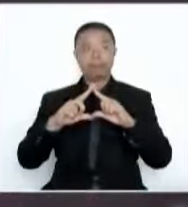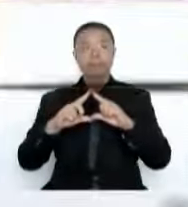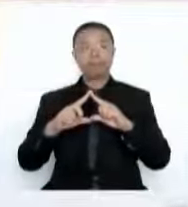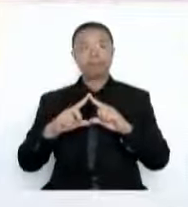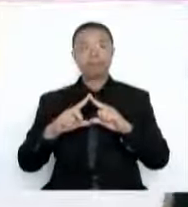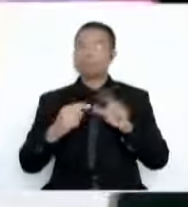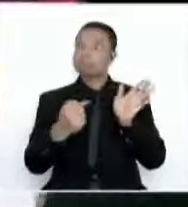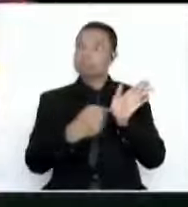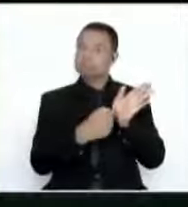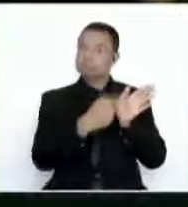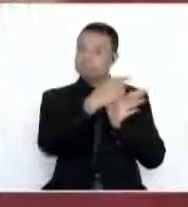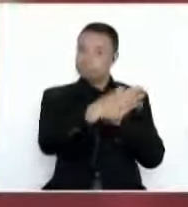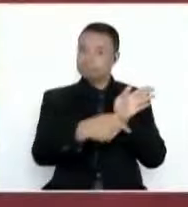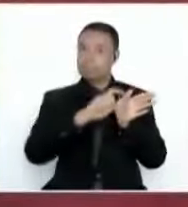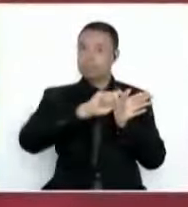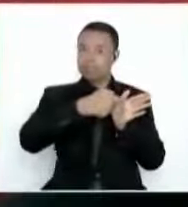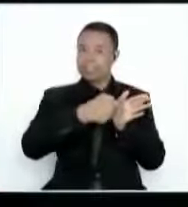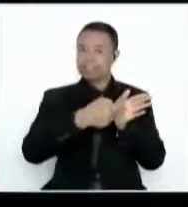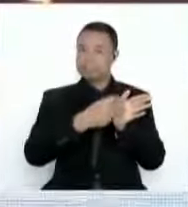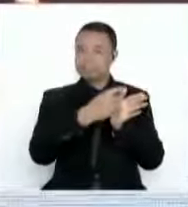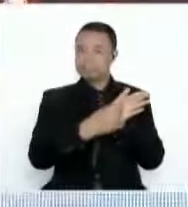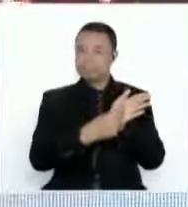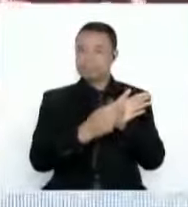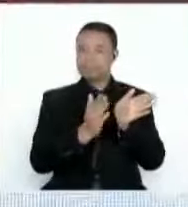masih tersegel